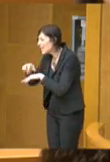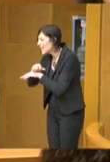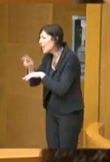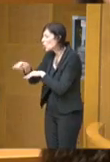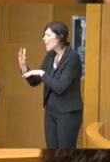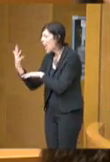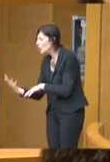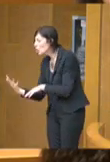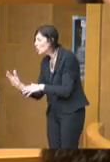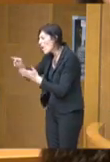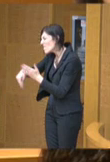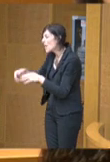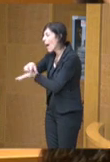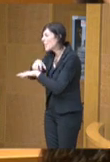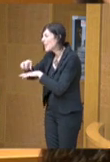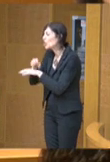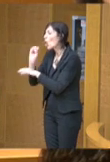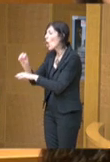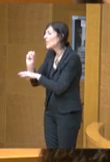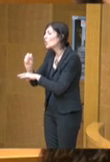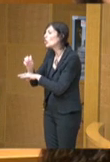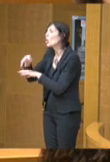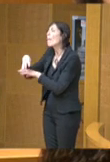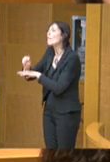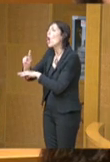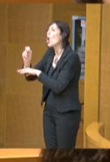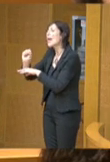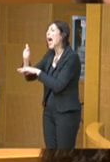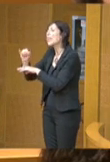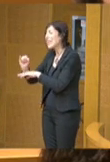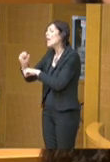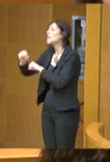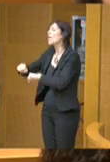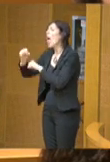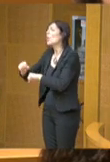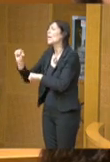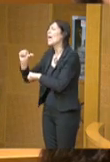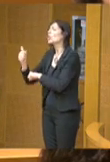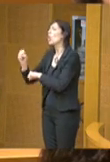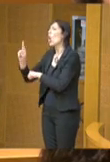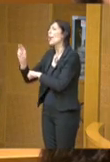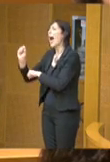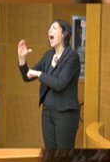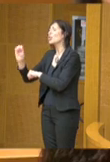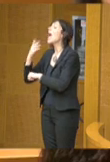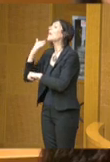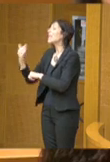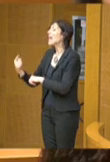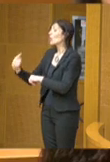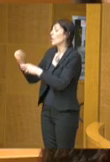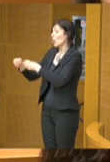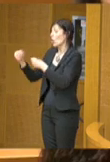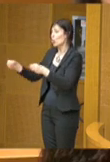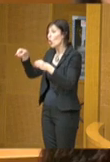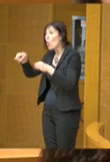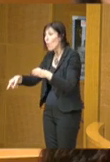2005 a firma del ministro dell'istruzione Moratti e della salute Storace. Grazie a questo strumento consolidato con